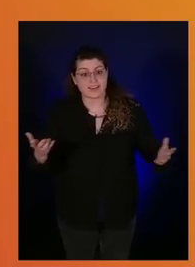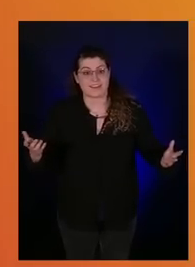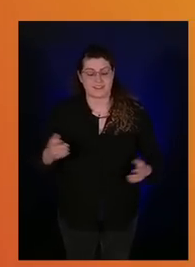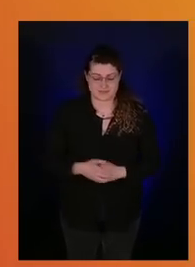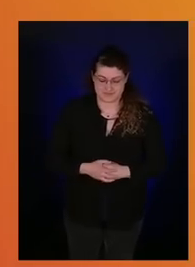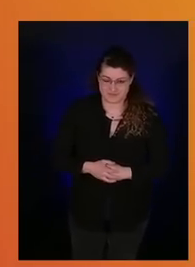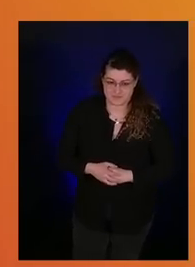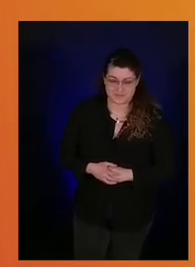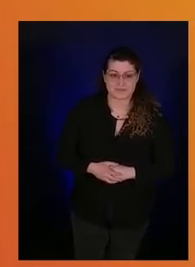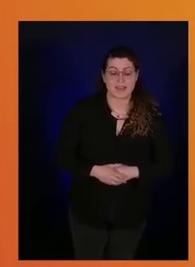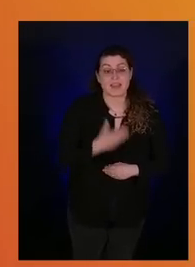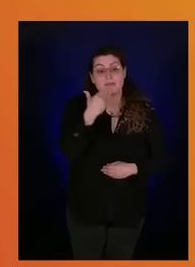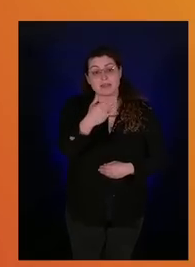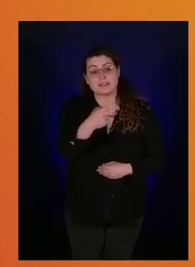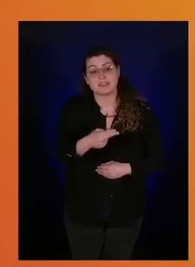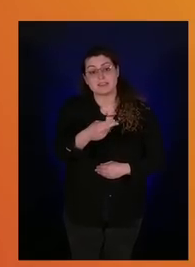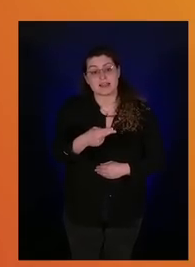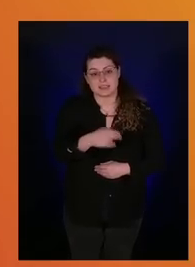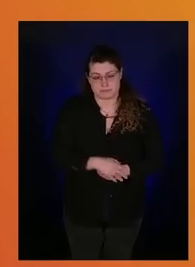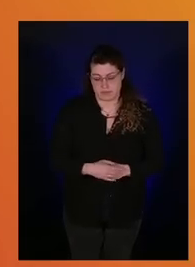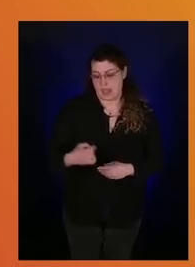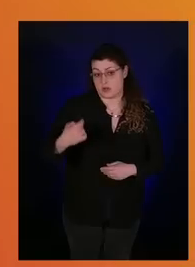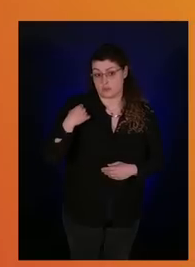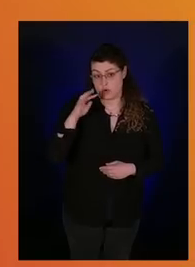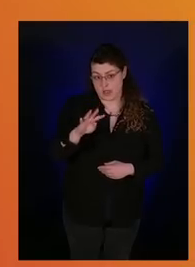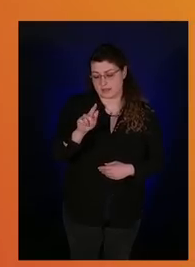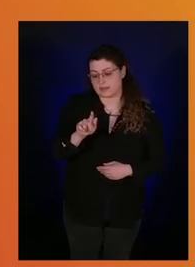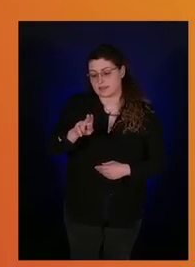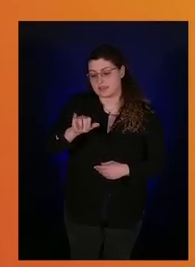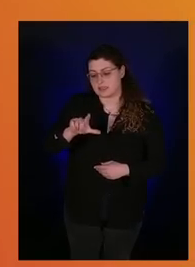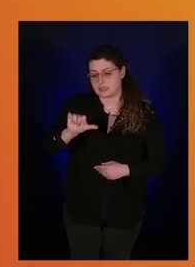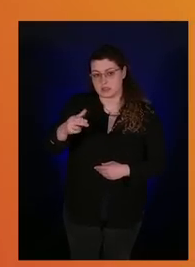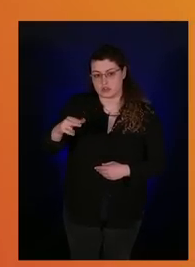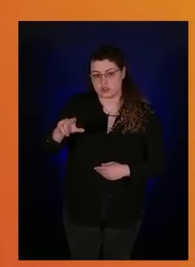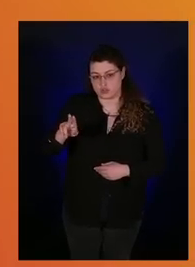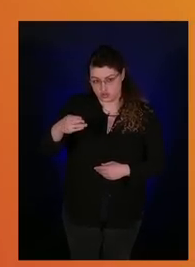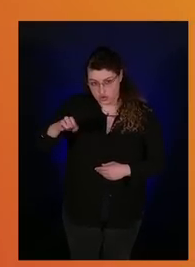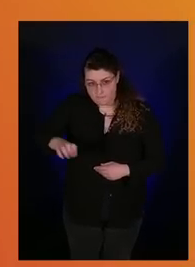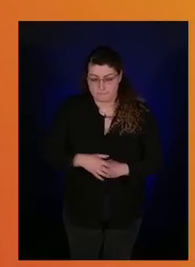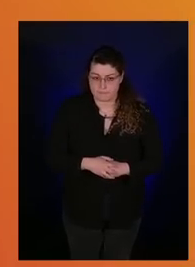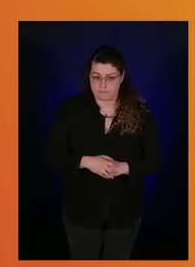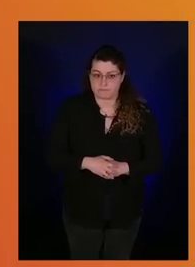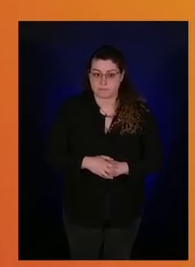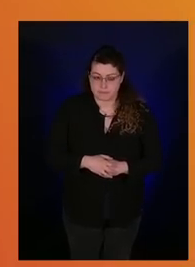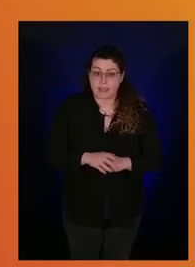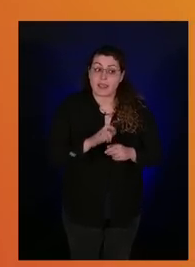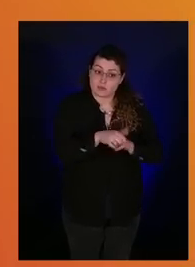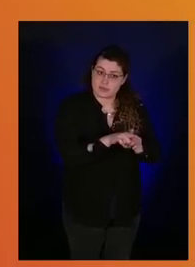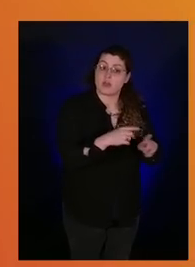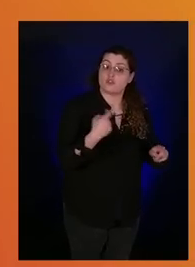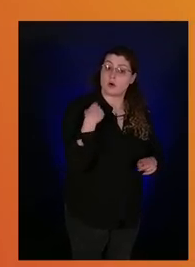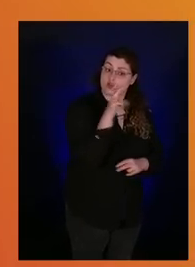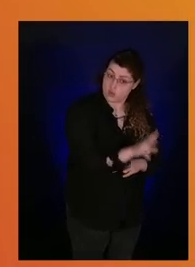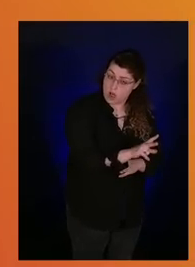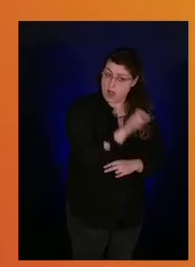Merci Nadine. Donc au micro numéro 4, Guillaume. On te donne la parole dans un instant. Elle se prépare au micro numéro